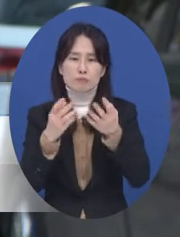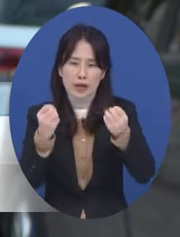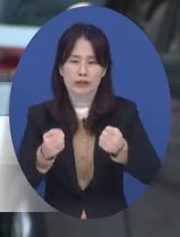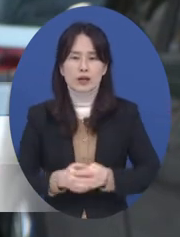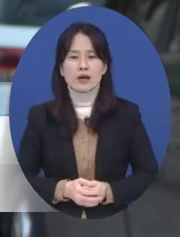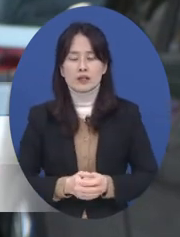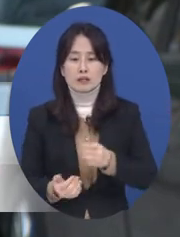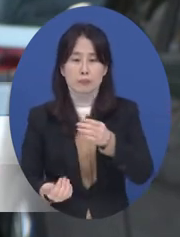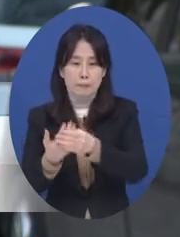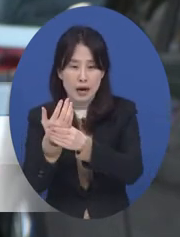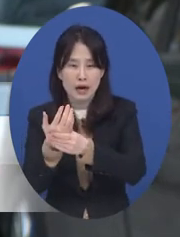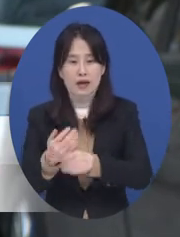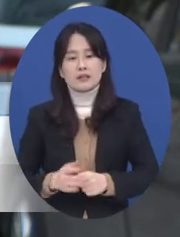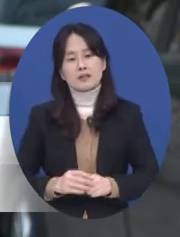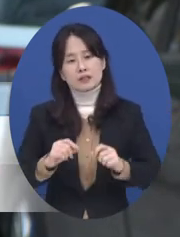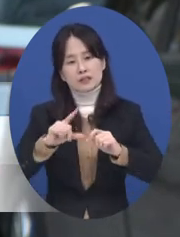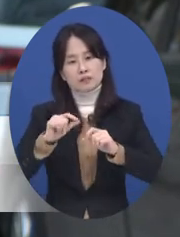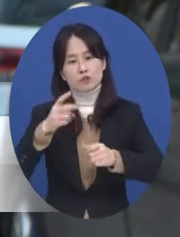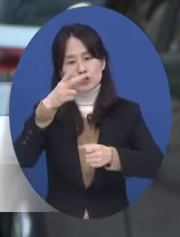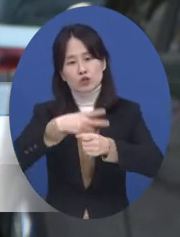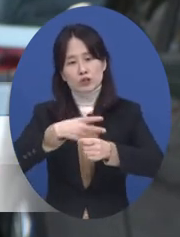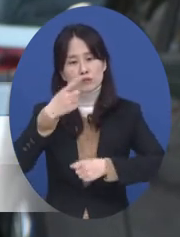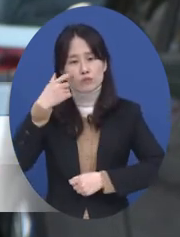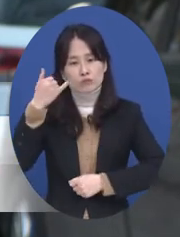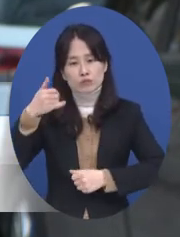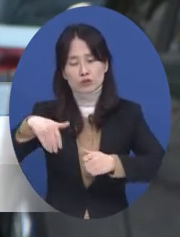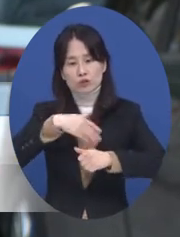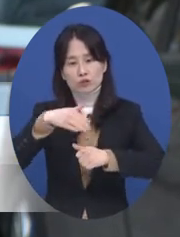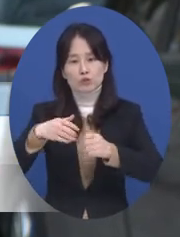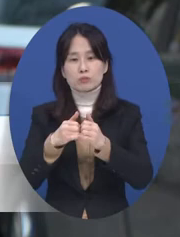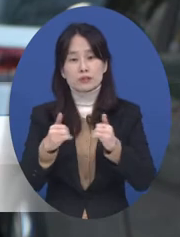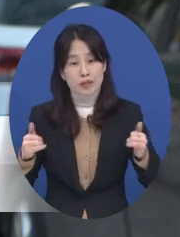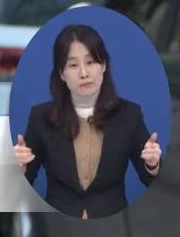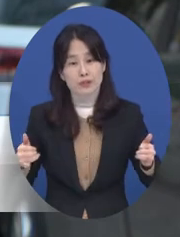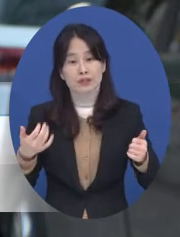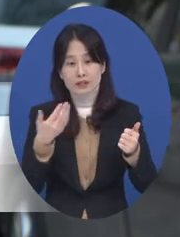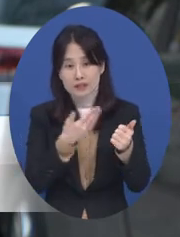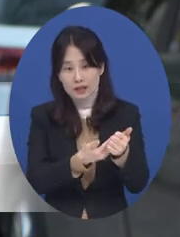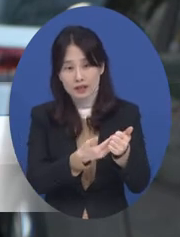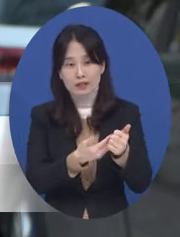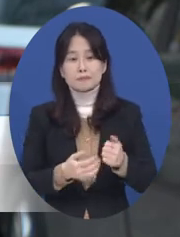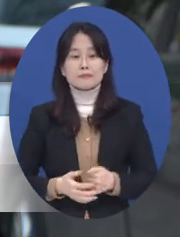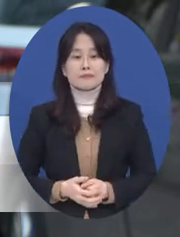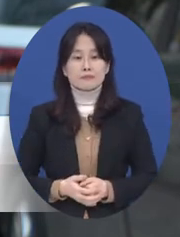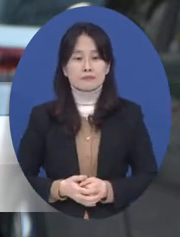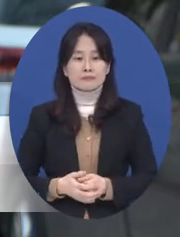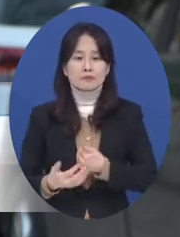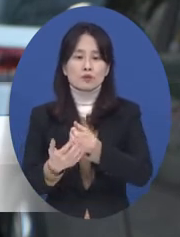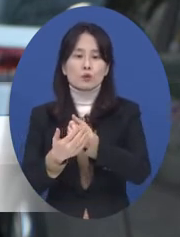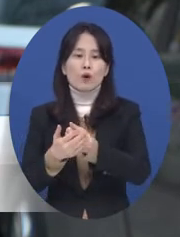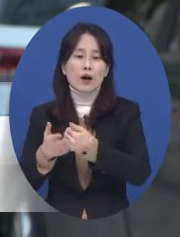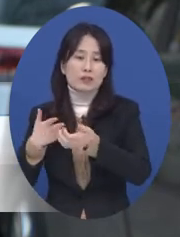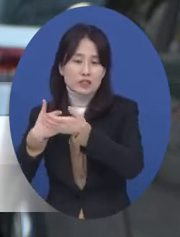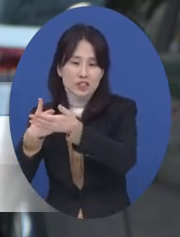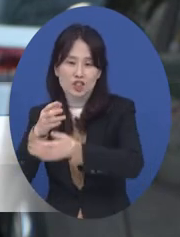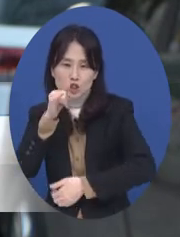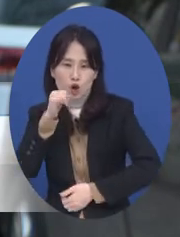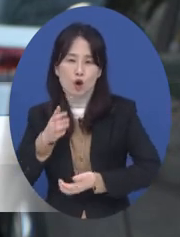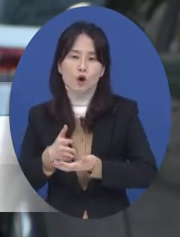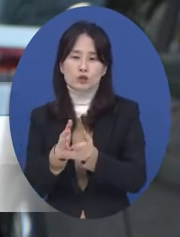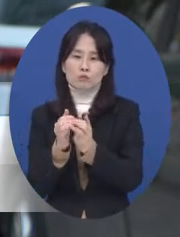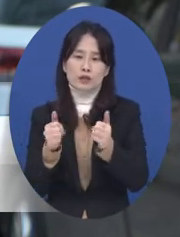부분들이 섬기게 되며 으 대부분 선생님이나 부모님 주변 사람들에게 요청을 취하고는 하는데